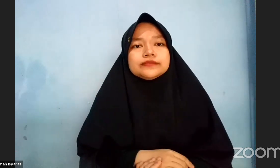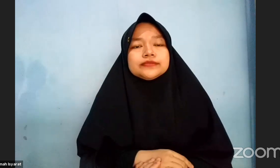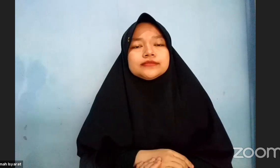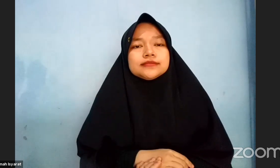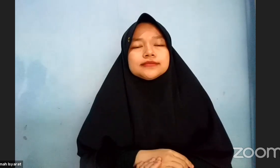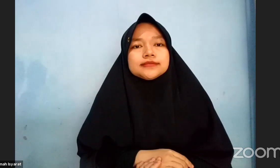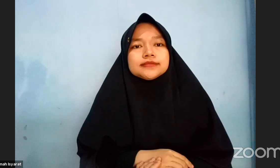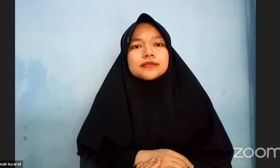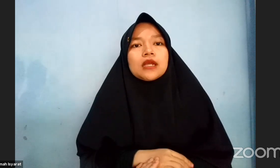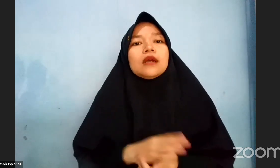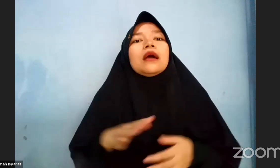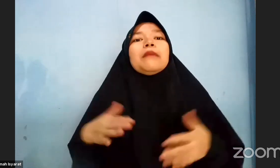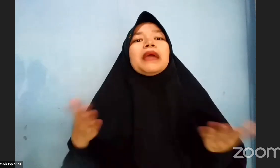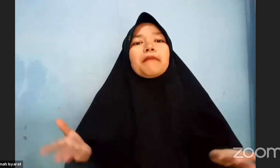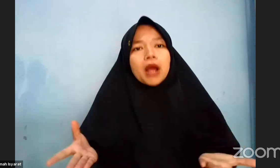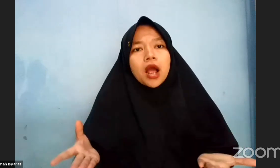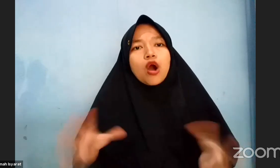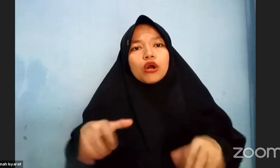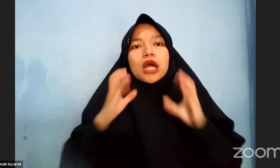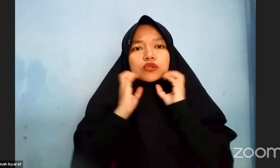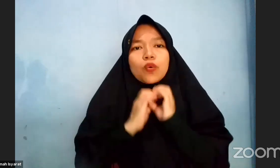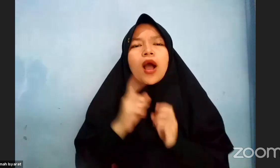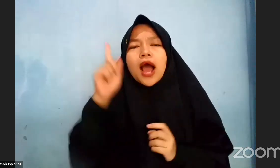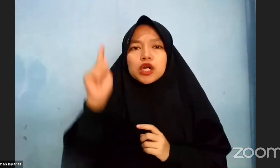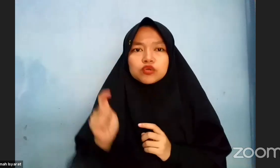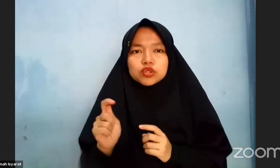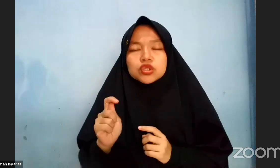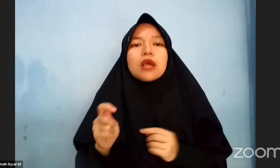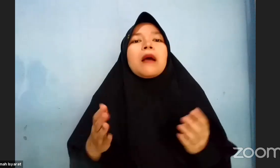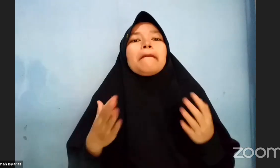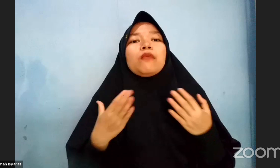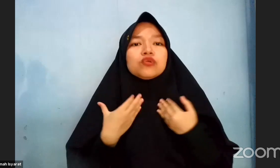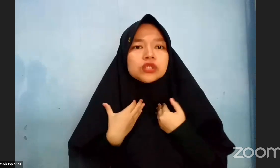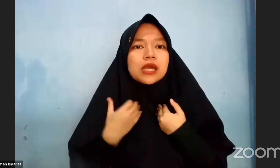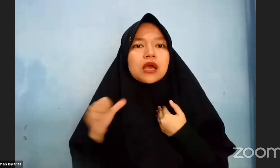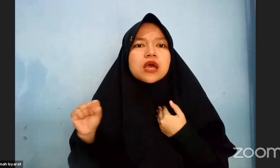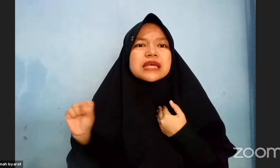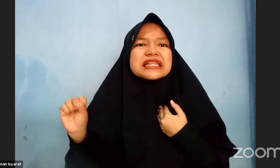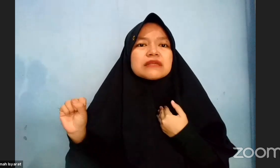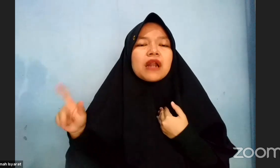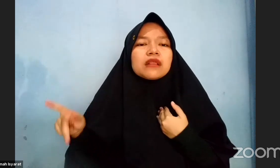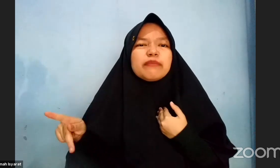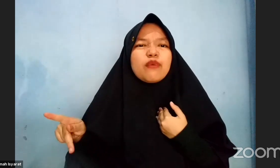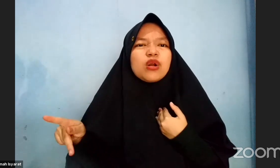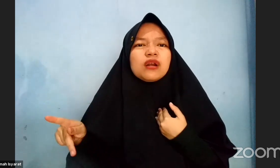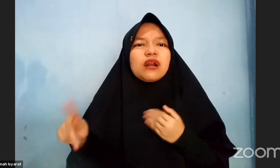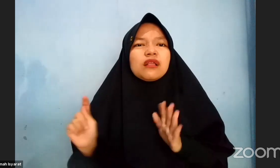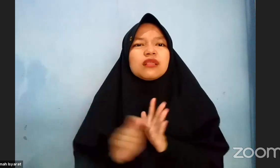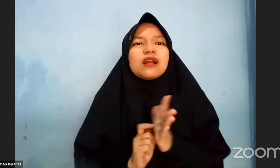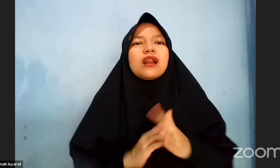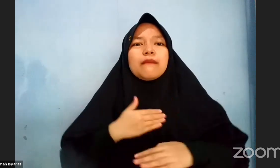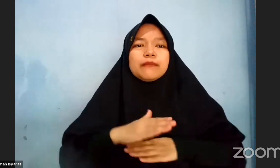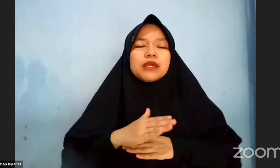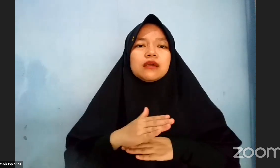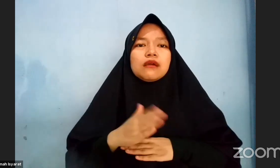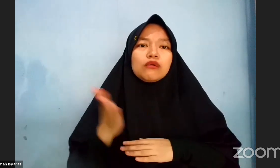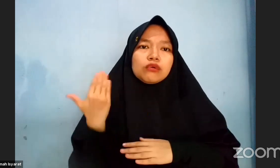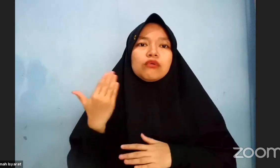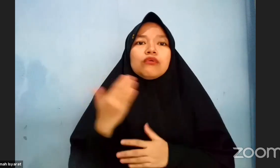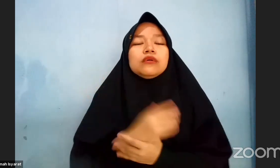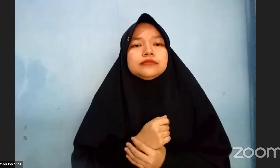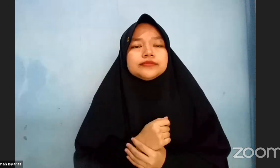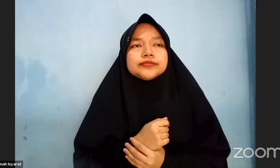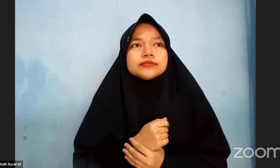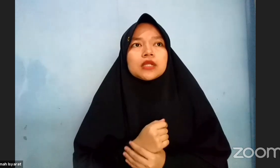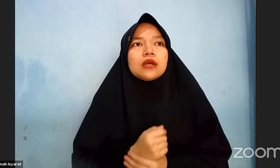muka hahaha dia itu tadi ya Tapi Joe tapi jamnya tertentu ya Iya tapi kalau